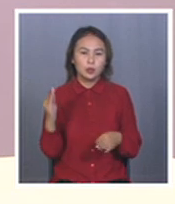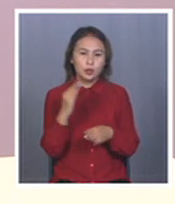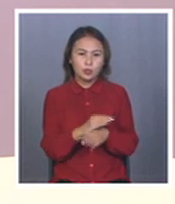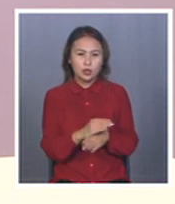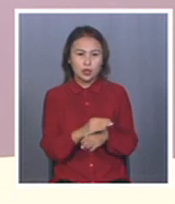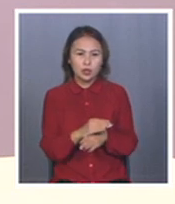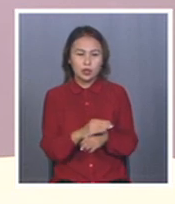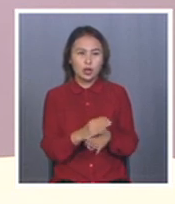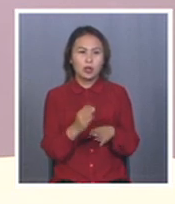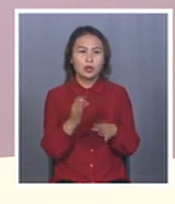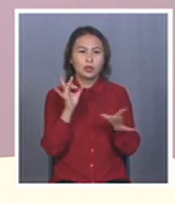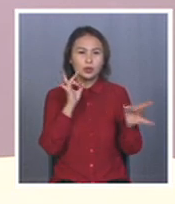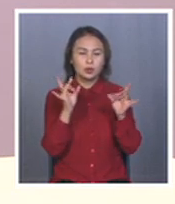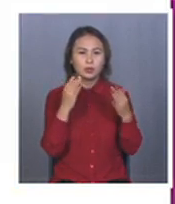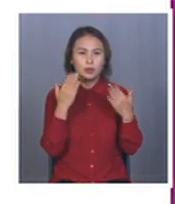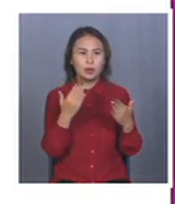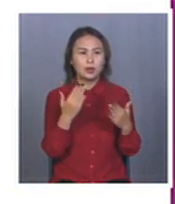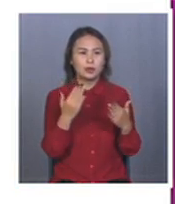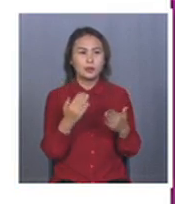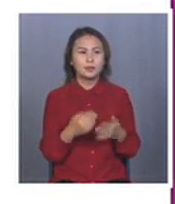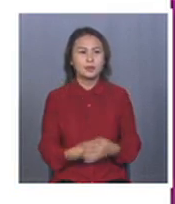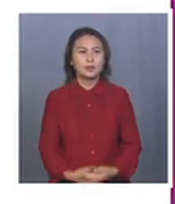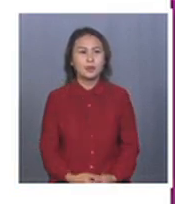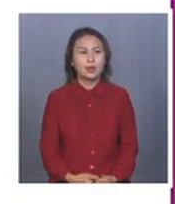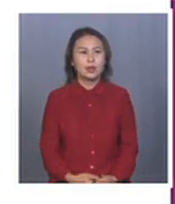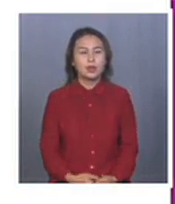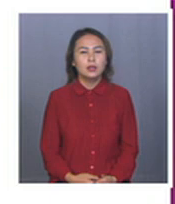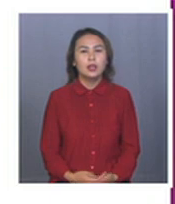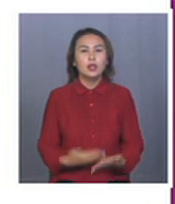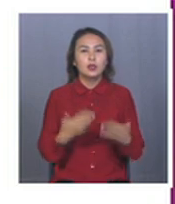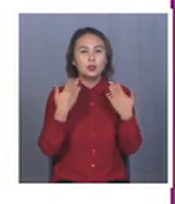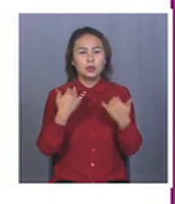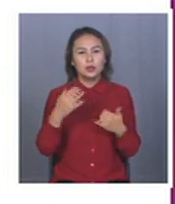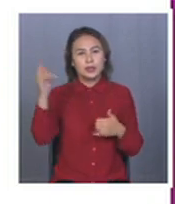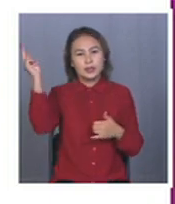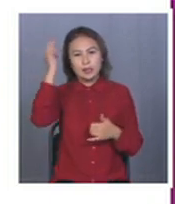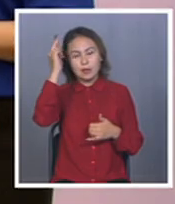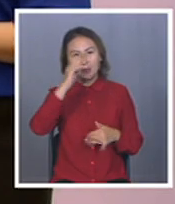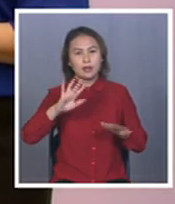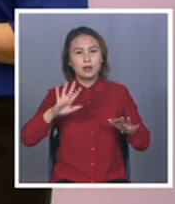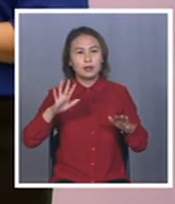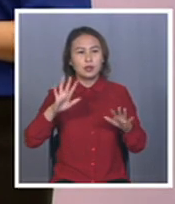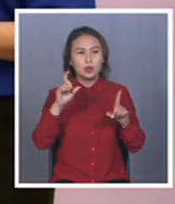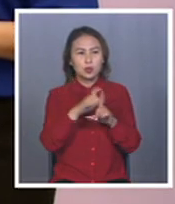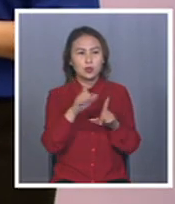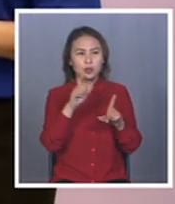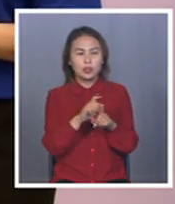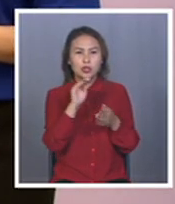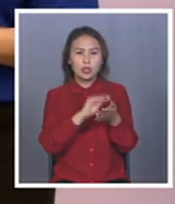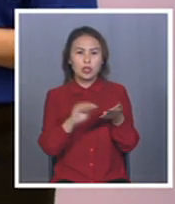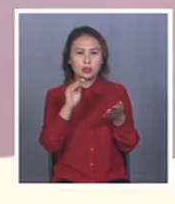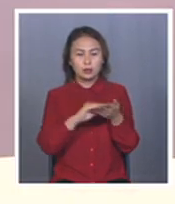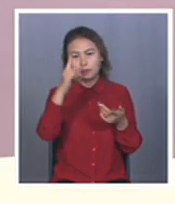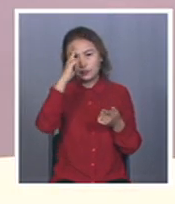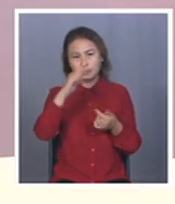буын үндестігіне бағынбайды екен. Балалар, осы бүгінгі сабақта кездескен мына сөздердің жазылуын есте